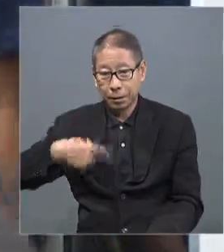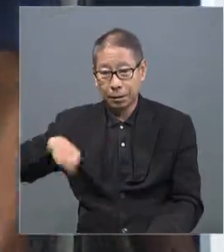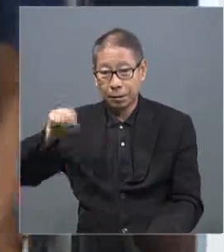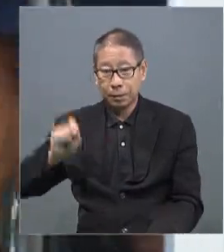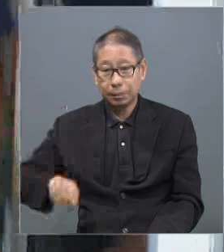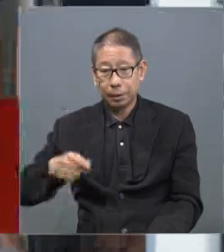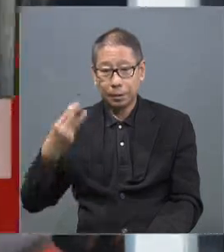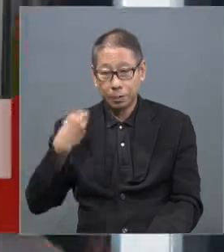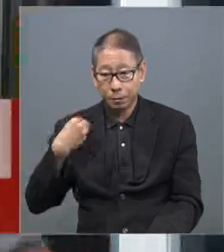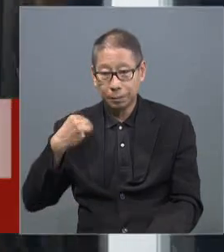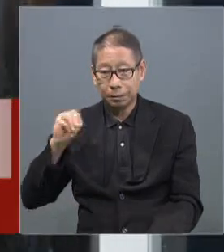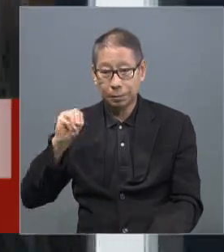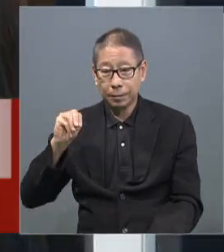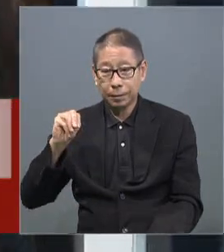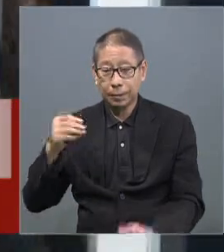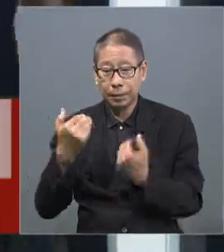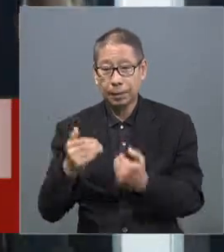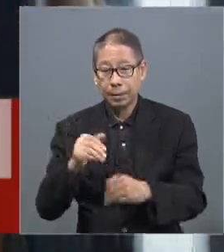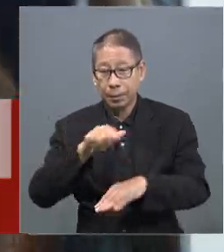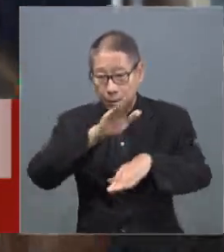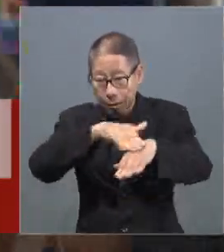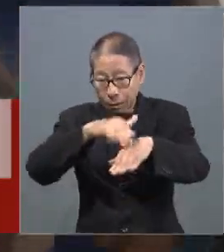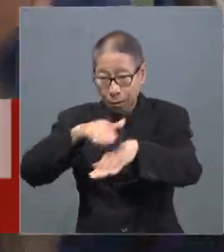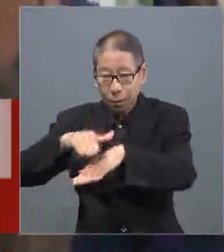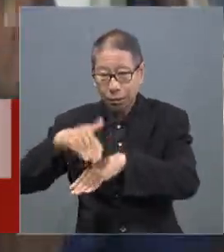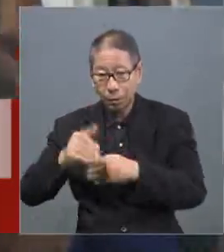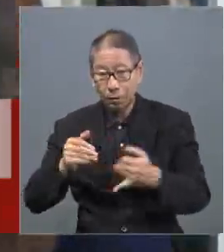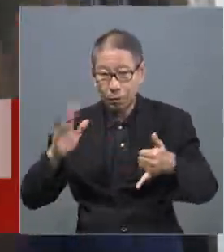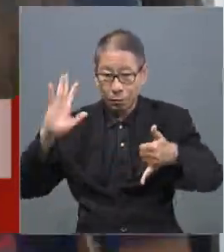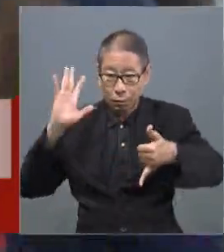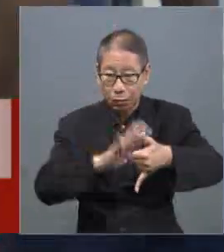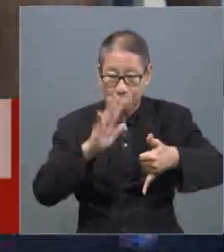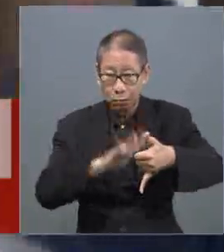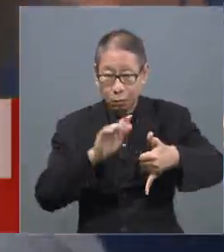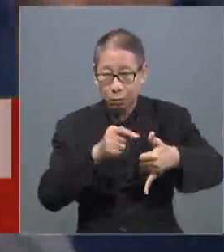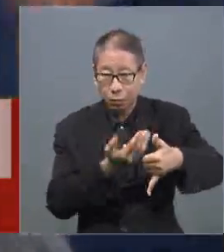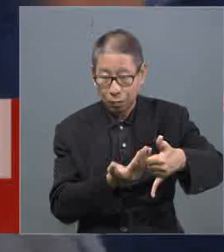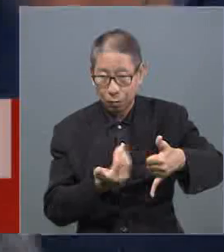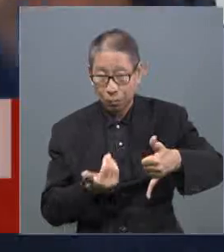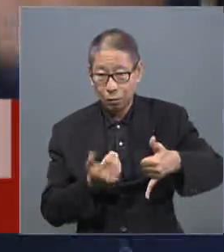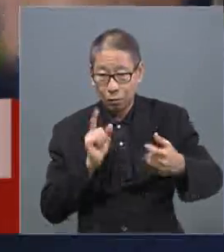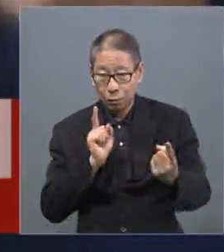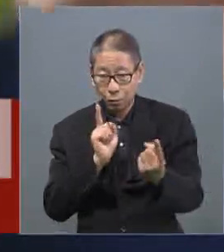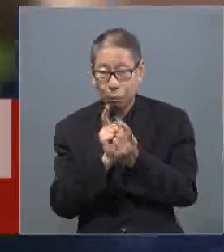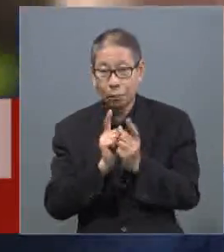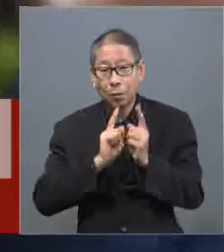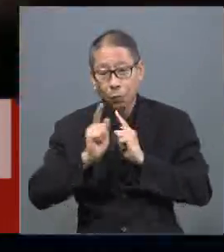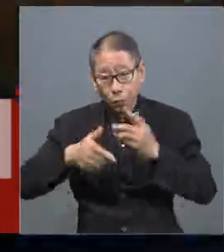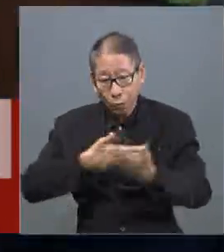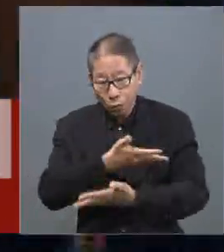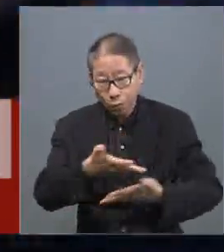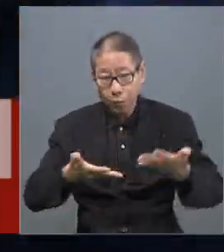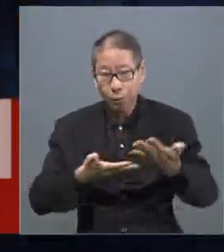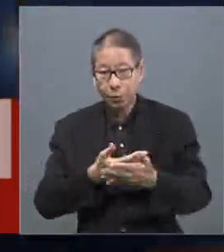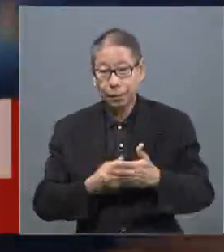มีนบุรีพร้อมทั้งเรียกเจ้าหน้าที่กู้ภัยที่ถูกทำร้ายและก็พยานที่อยู่ในที่เกิดเเนี่ยเข้าไปให้ปากคำเพิ่มเติมคือเหตุ